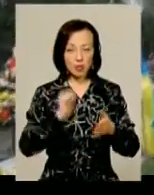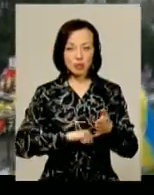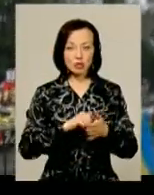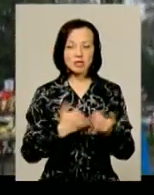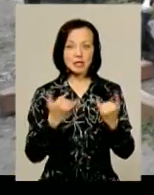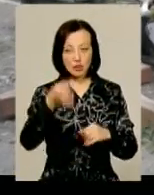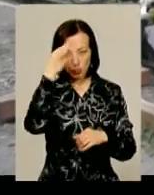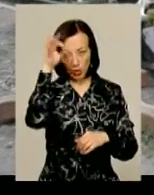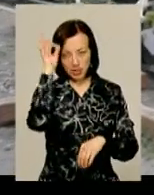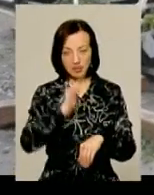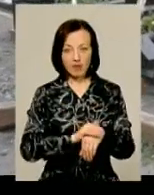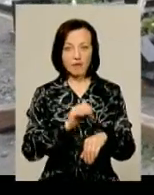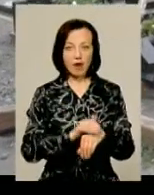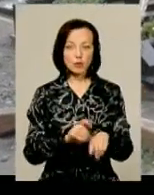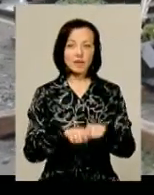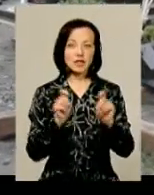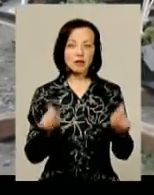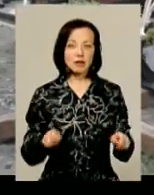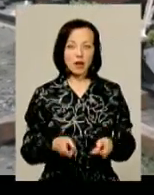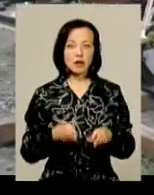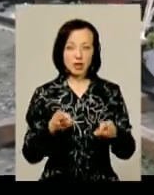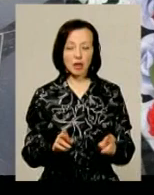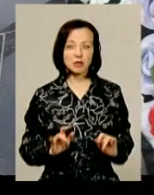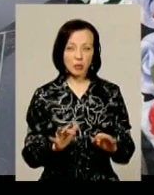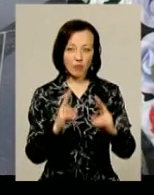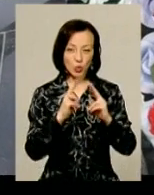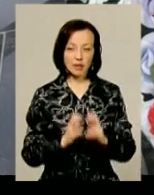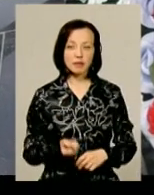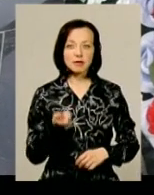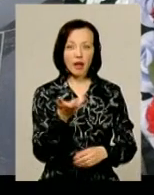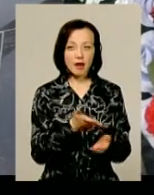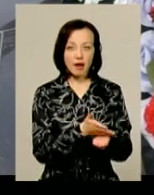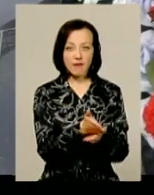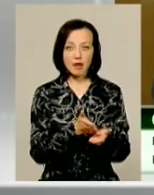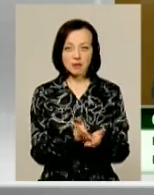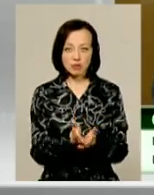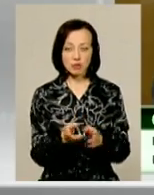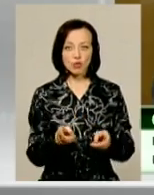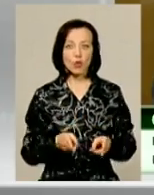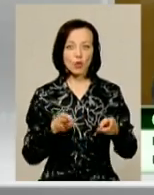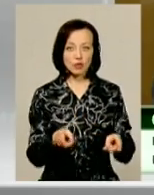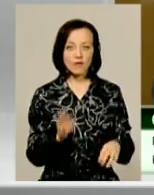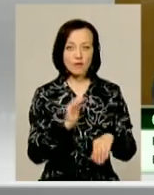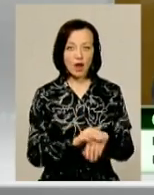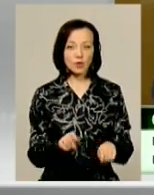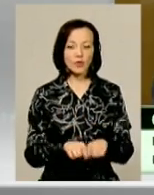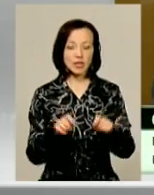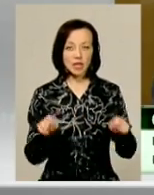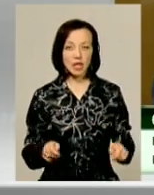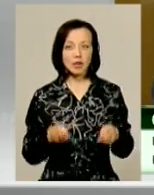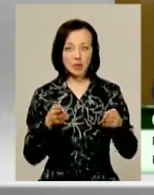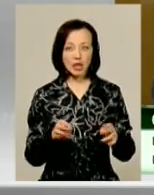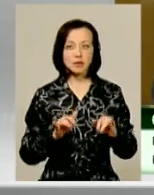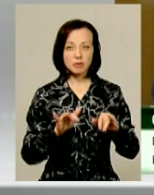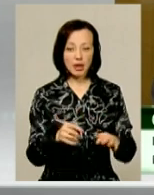Наразі поліція за фактом наруги відкрила кримінальне провадження та розглядає декілька версій злочину. По даному факту порушено кримінальне провадження